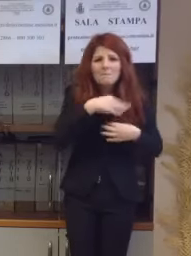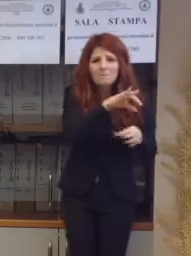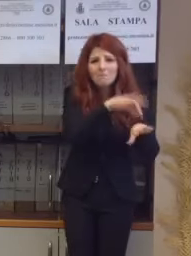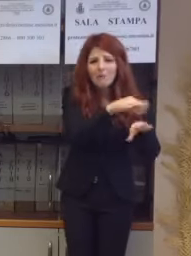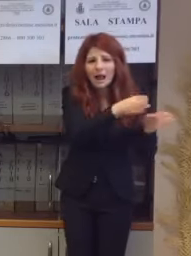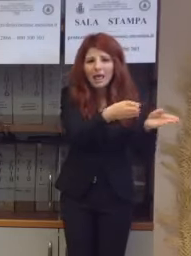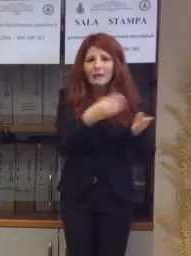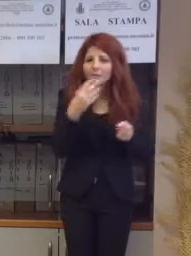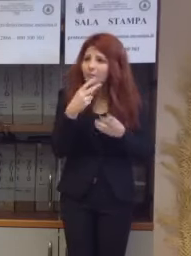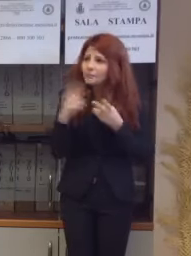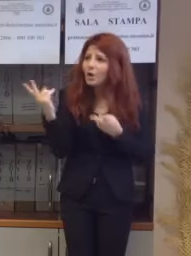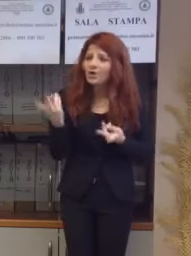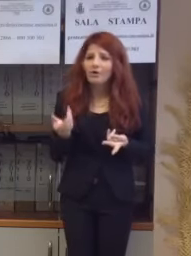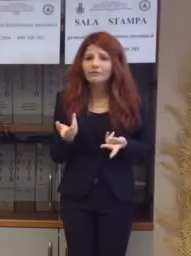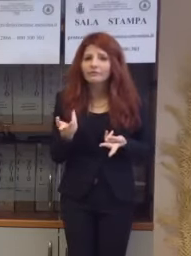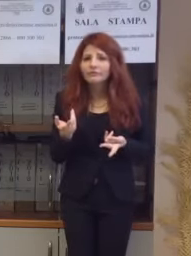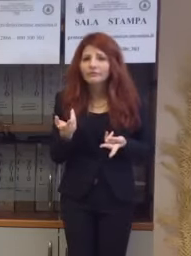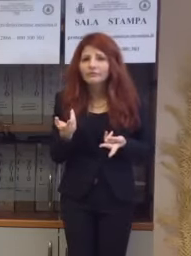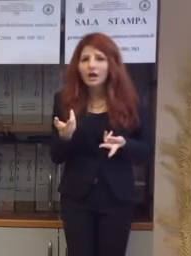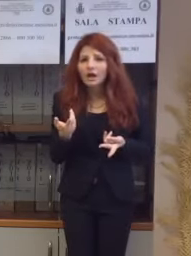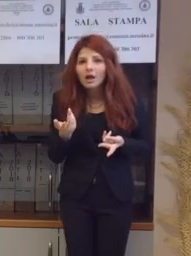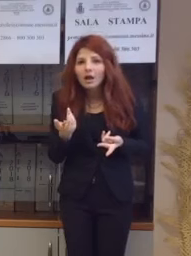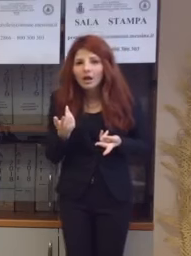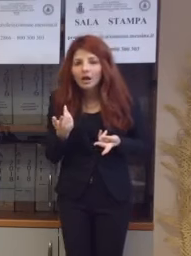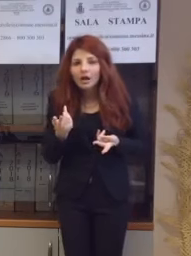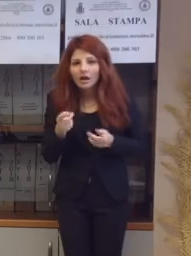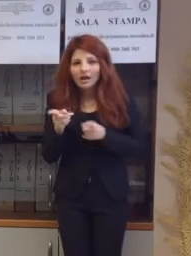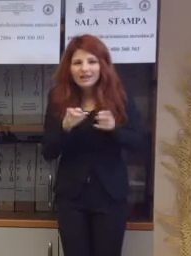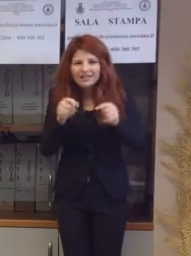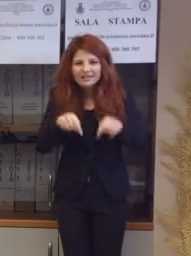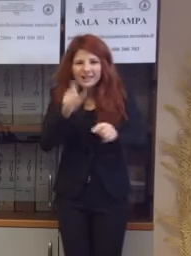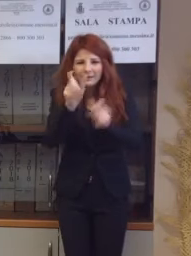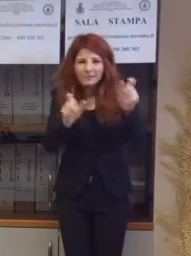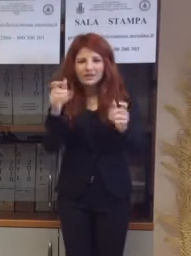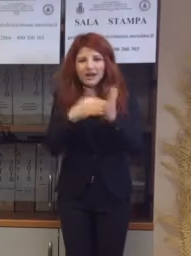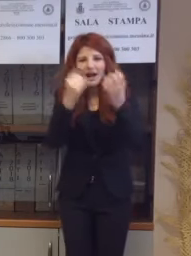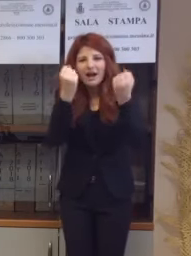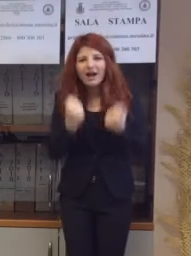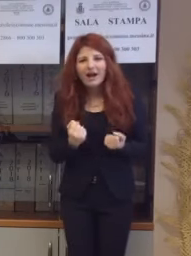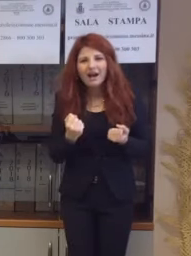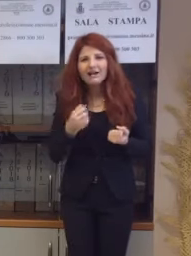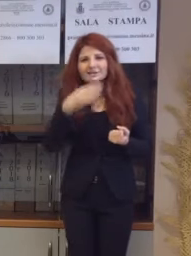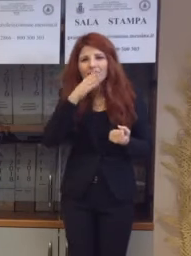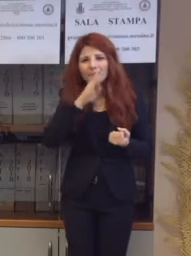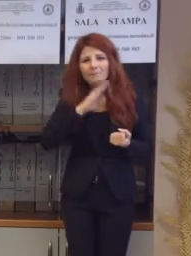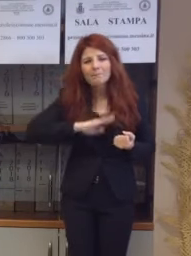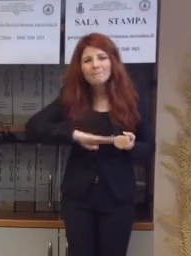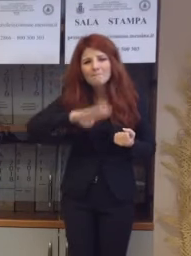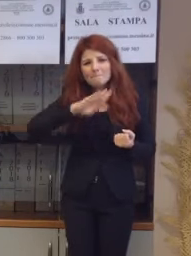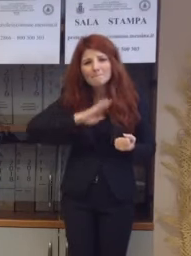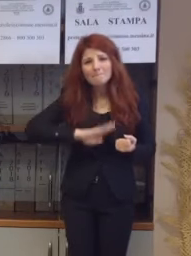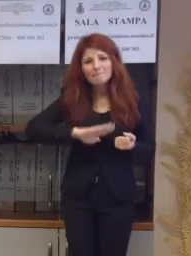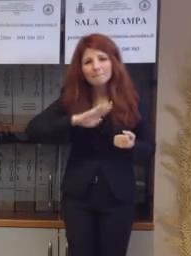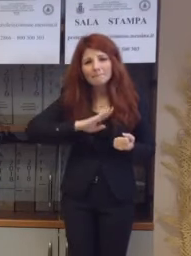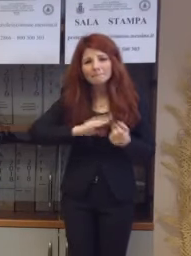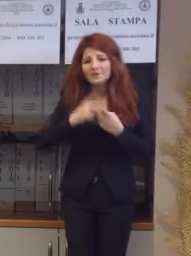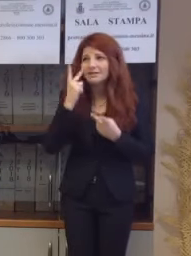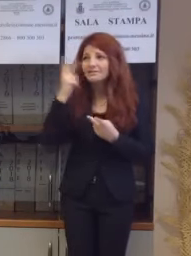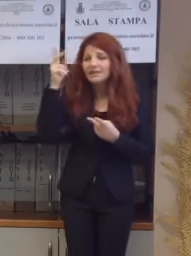frattempo intanto la gente è chiusa dentro a dover sopportare anche queste